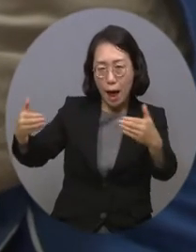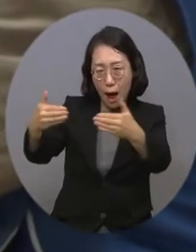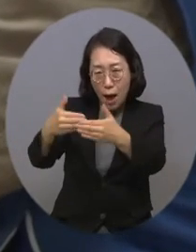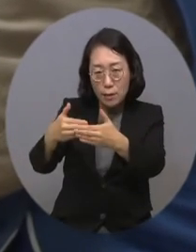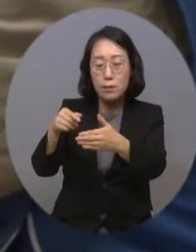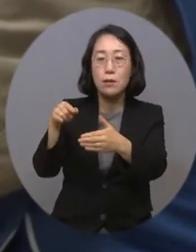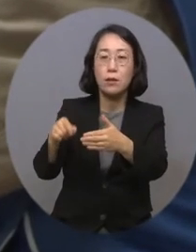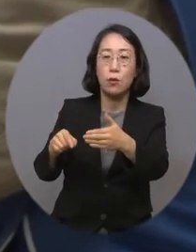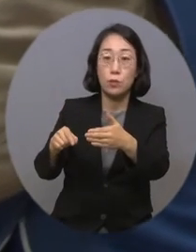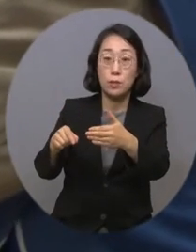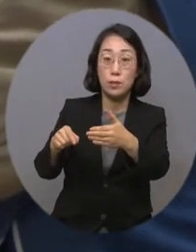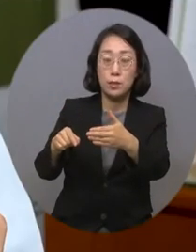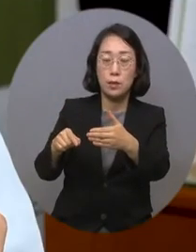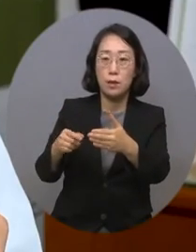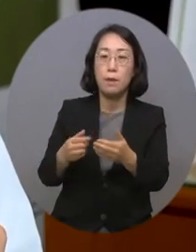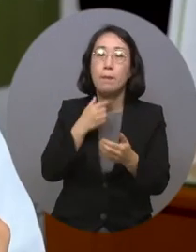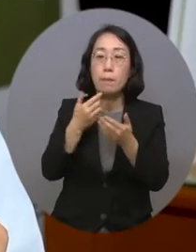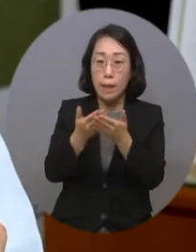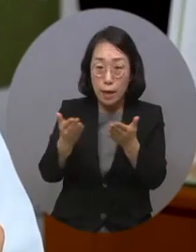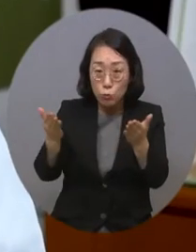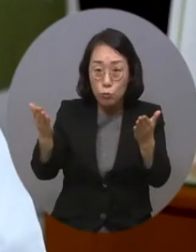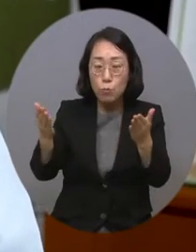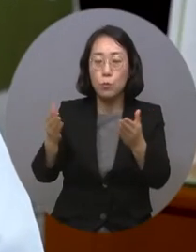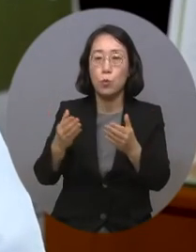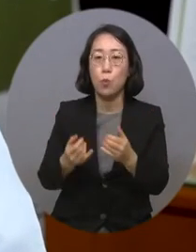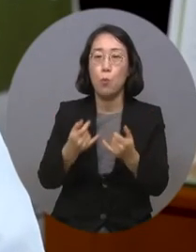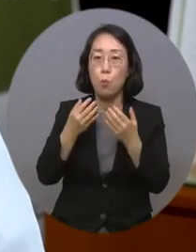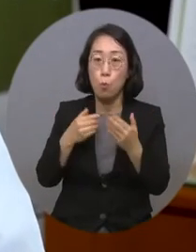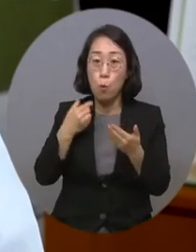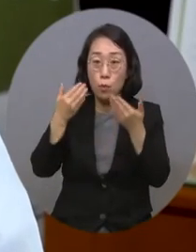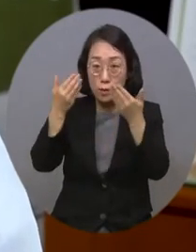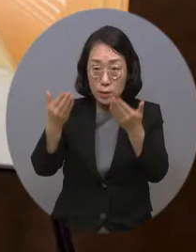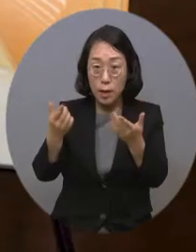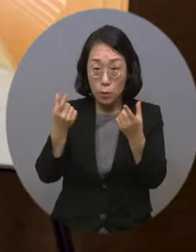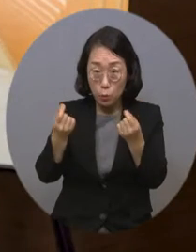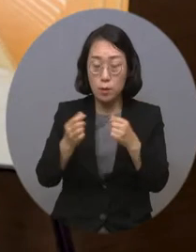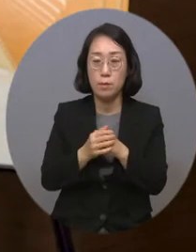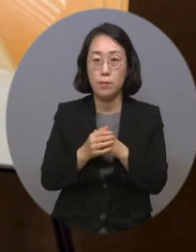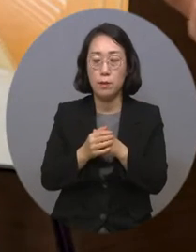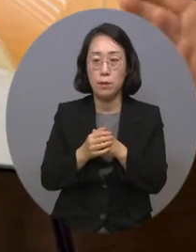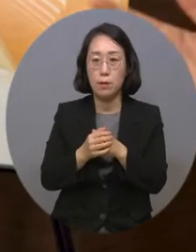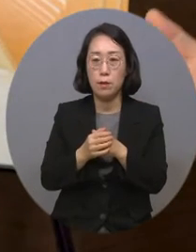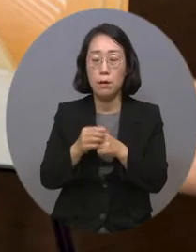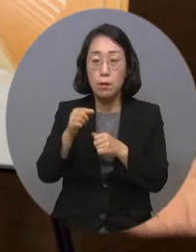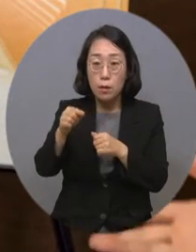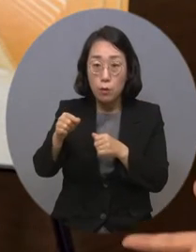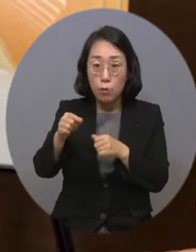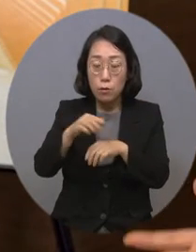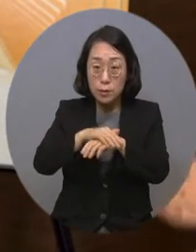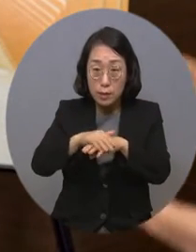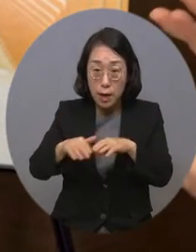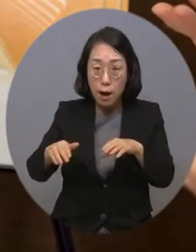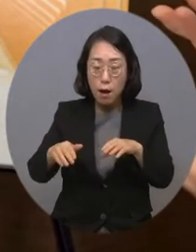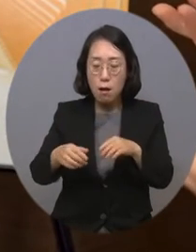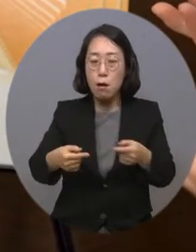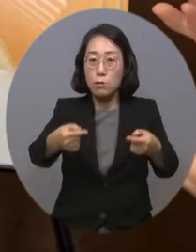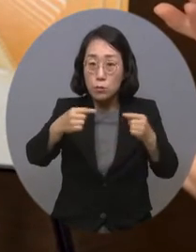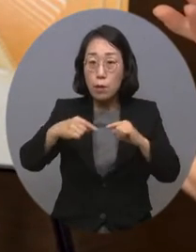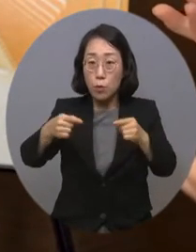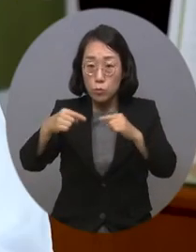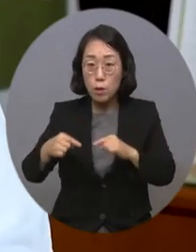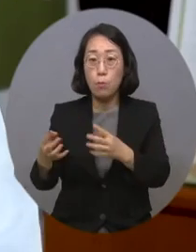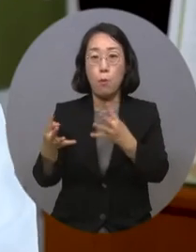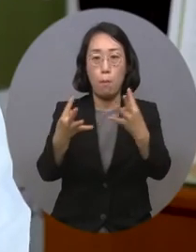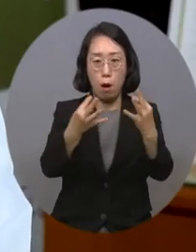함께하는 이웃들의 나눔과 봉사, 배려, 네. 존중 이런 것들이죠. 나눔과 봉사를 이렇게 국민들께서 많이 해주시다 보니까